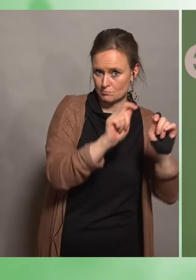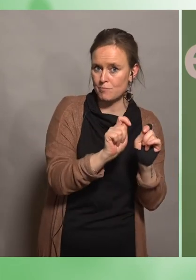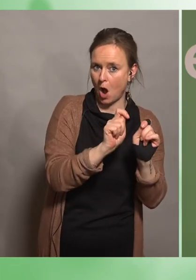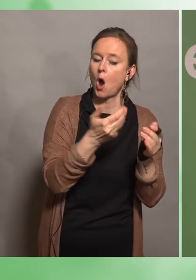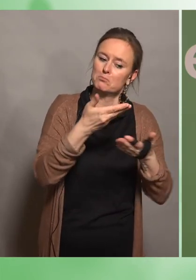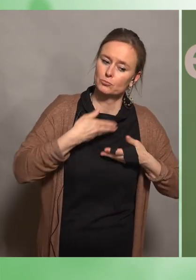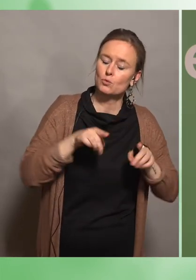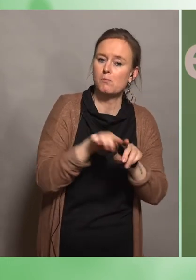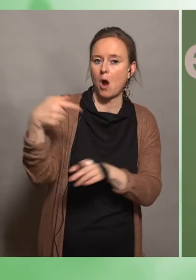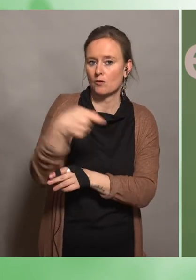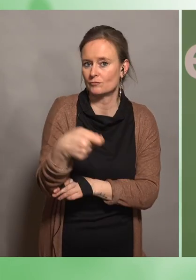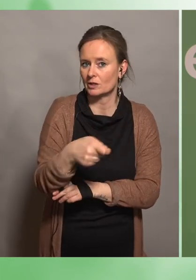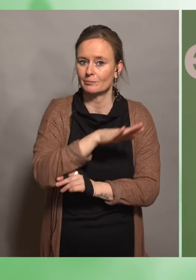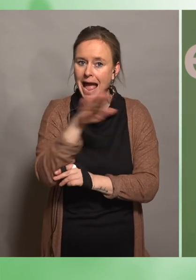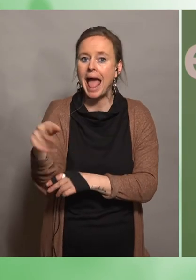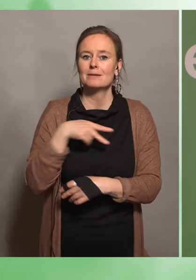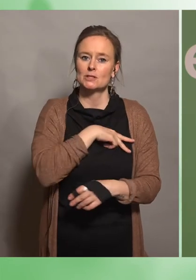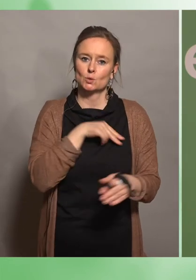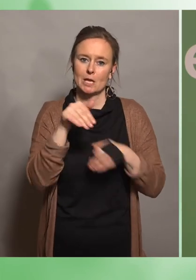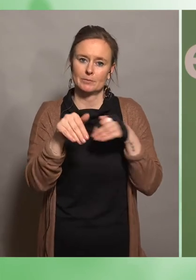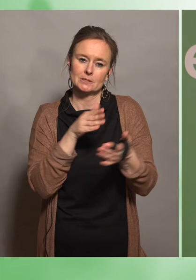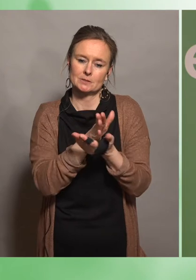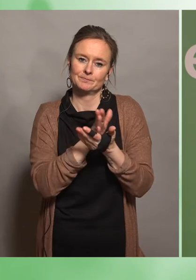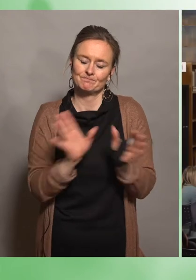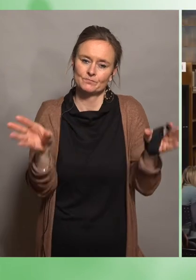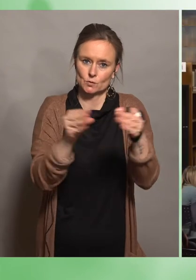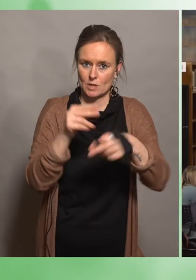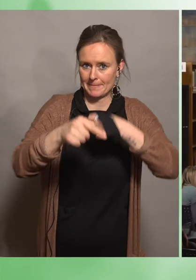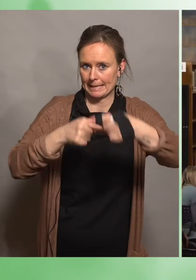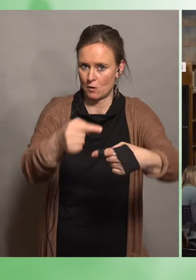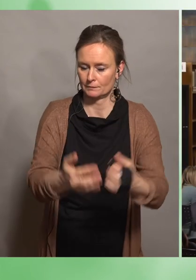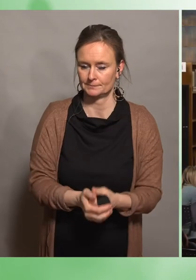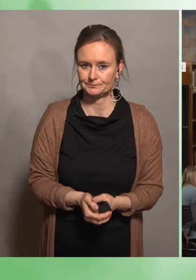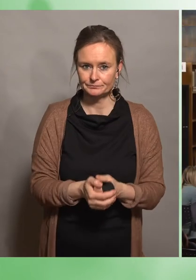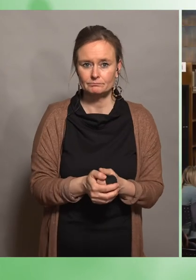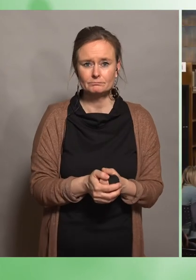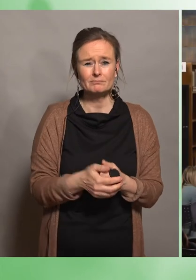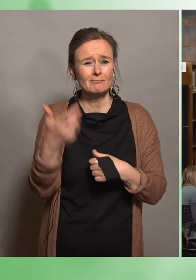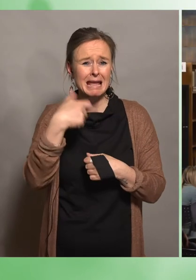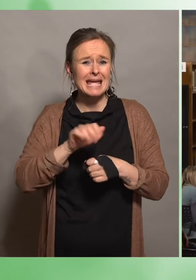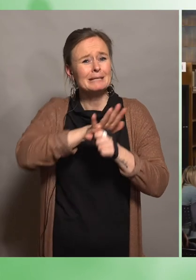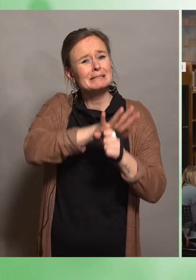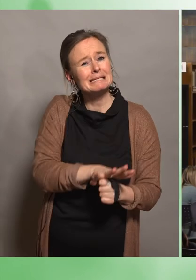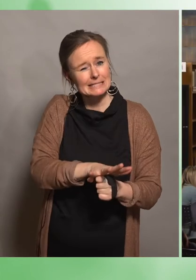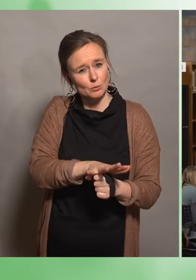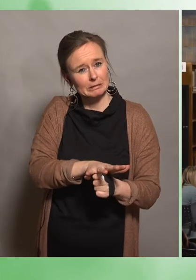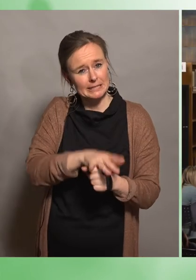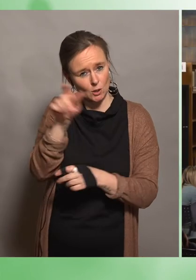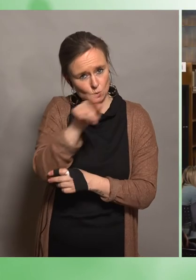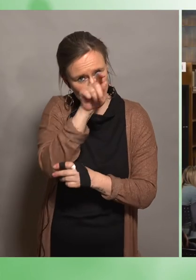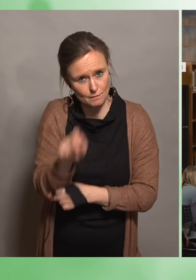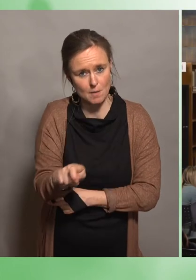dann beim Sozialministerium Service zusammen. Es gibt ein umfassendes Diskriminierungsverbot